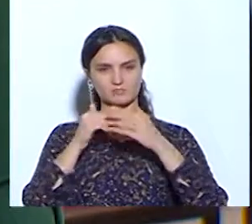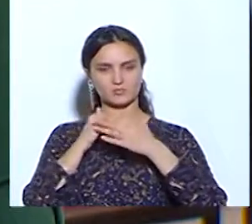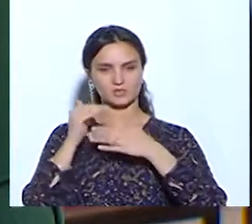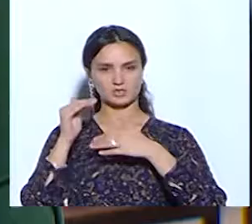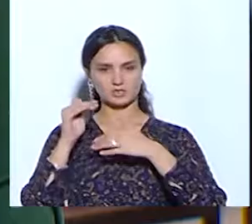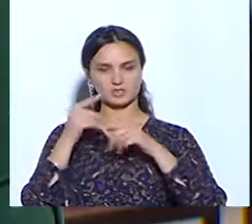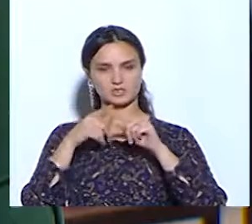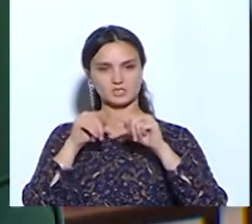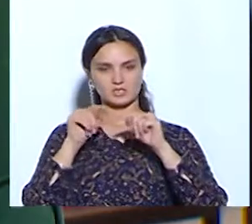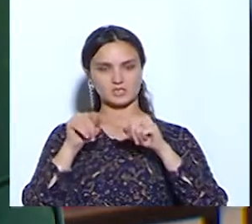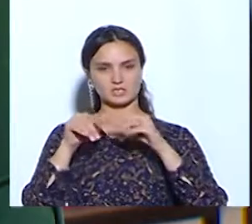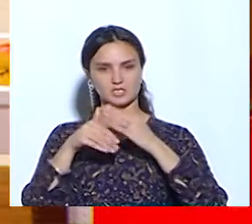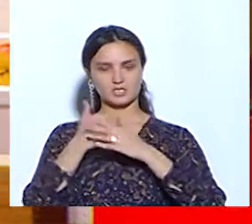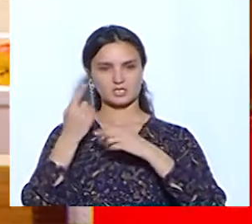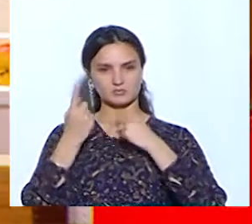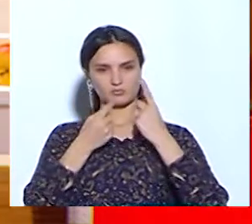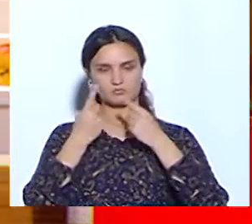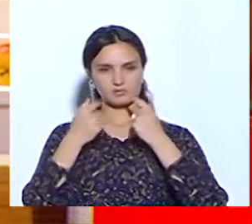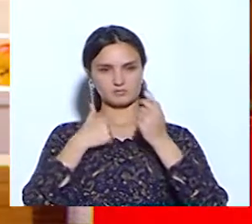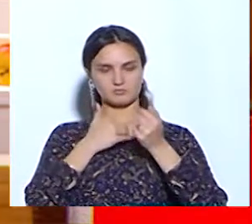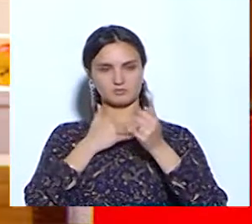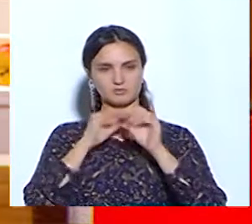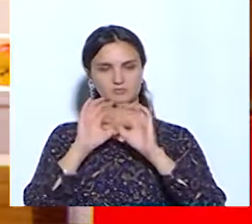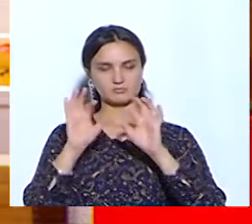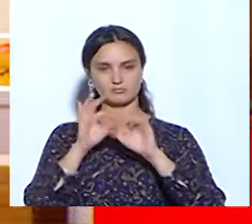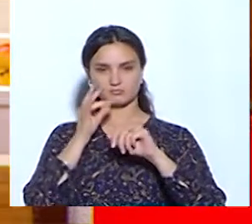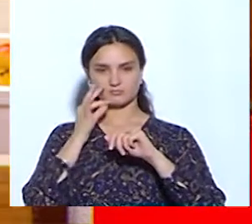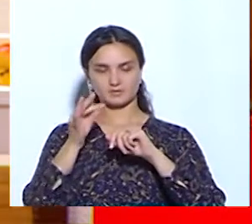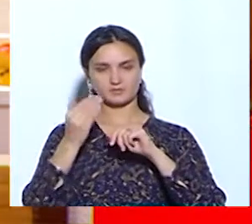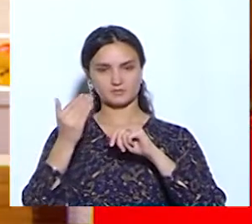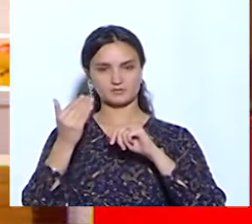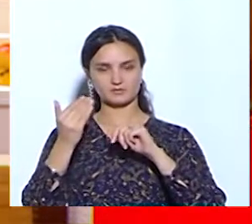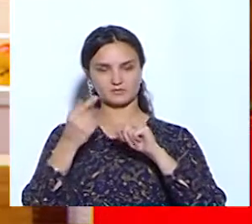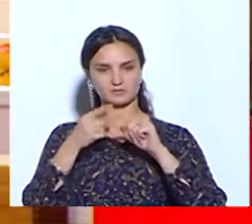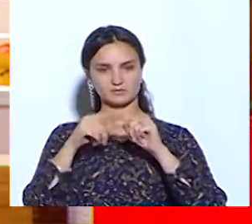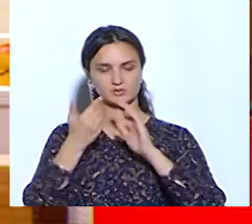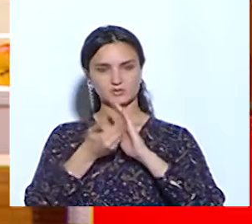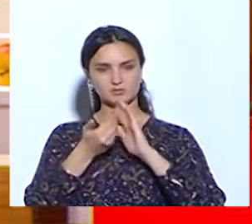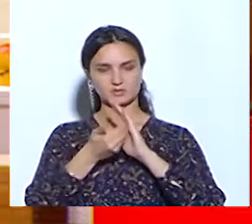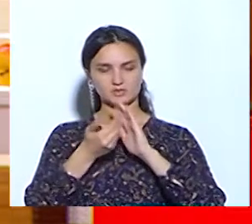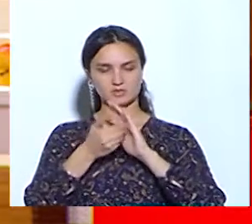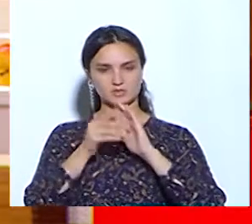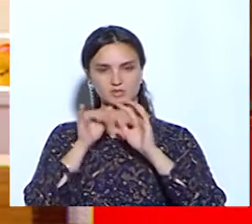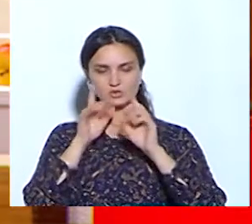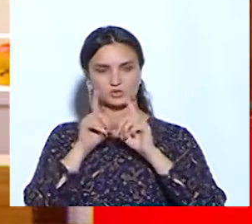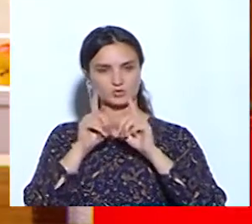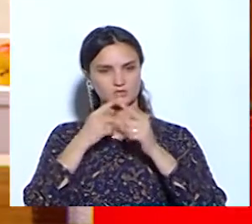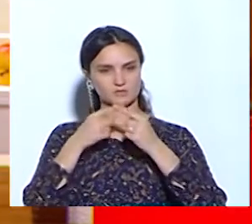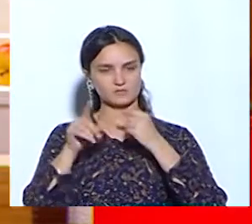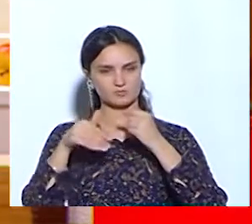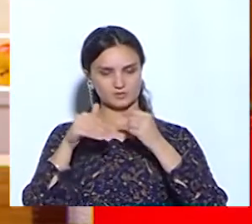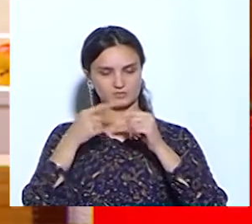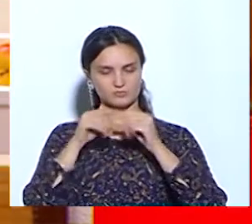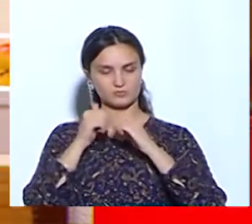უკეთესი. ეს არის ის ახალი ინფორმაცია, რომელიც მე მინდოდა გამეზიარებინა თქვენთვის. რეკომენდაციებით თითქოს განსხვავებული არ არის, ჩვენ